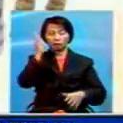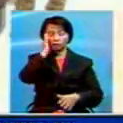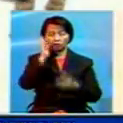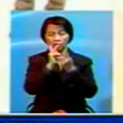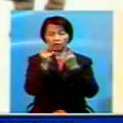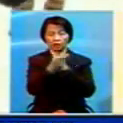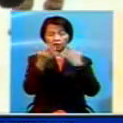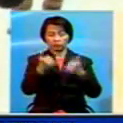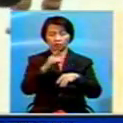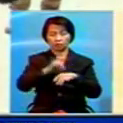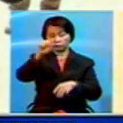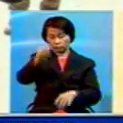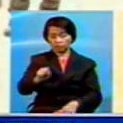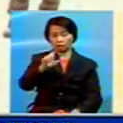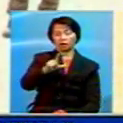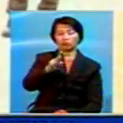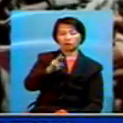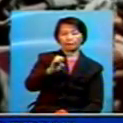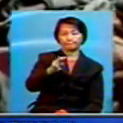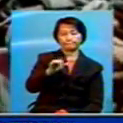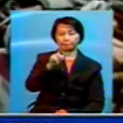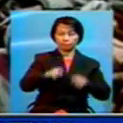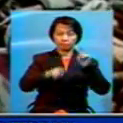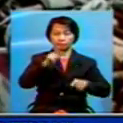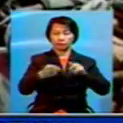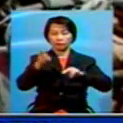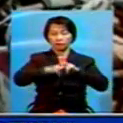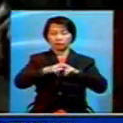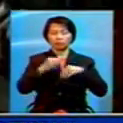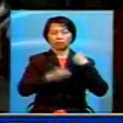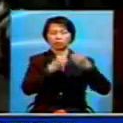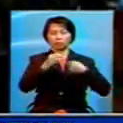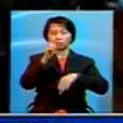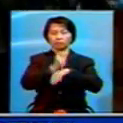keadaan semasa di Selatan lubnan yang tidak menentu meningkatkan moral